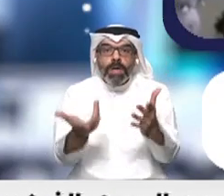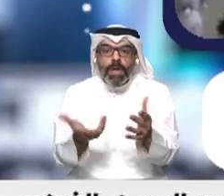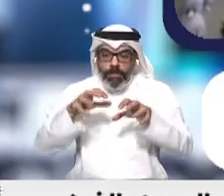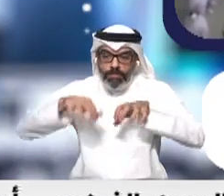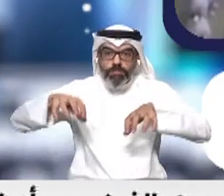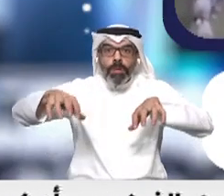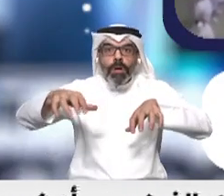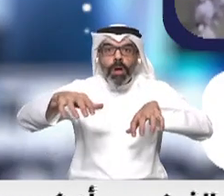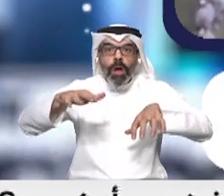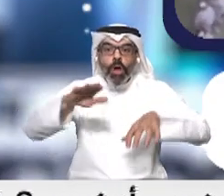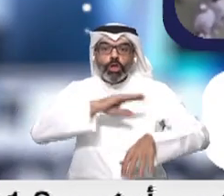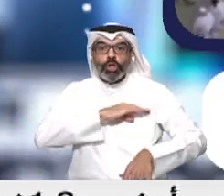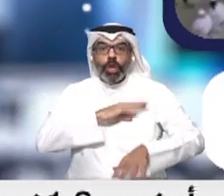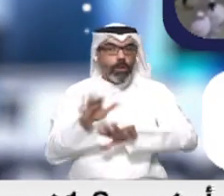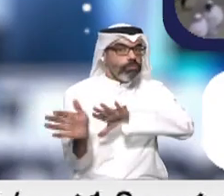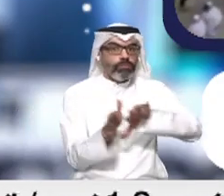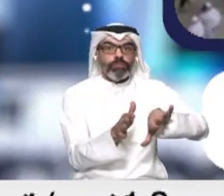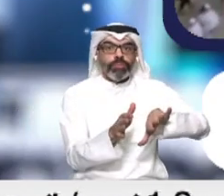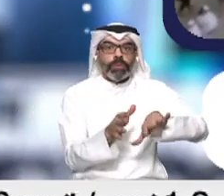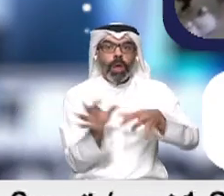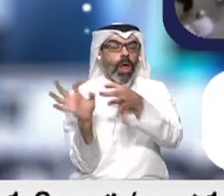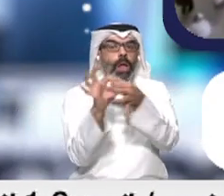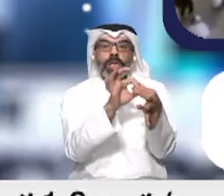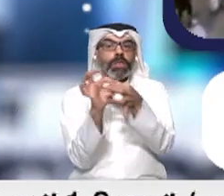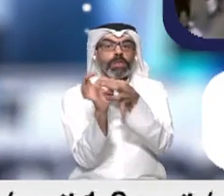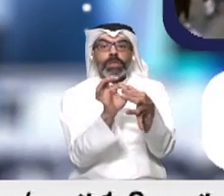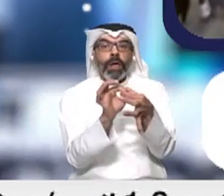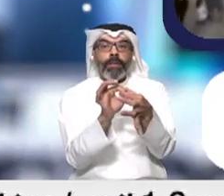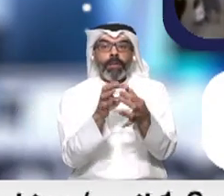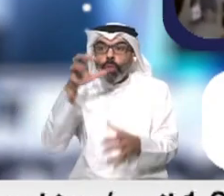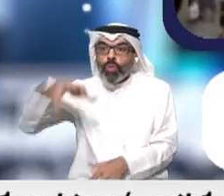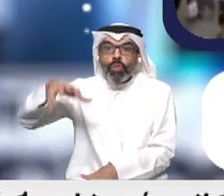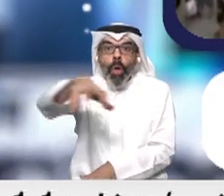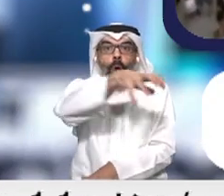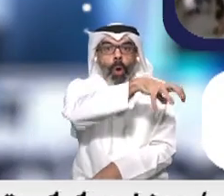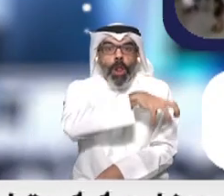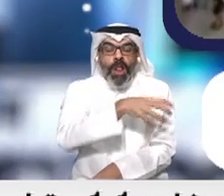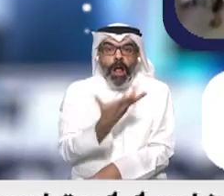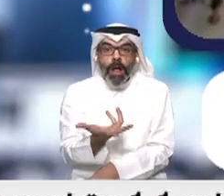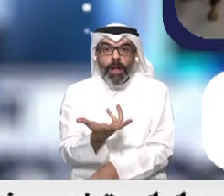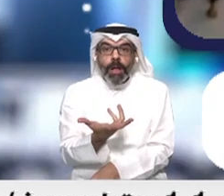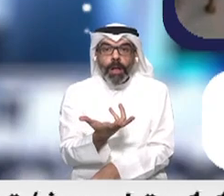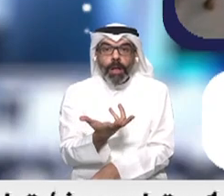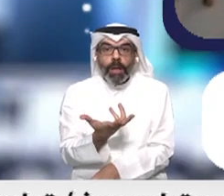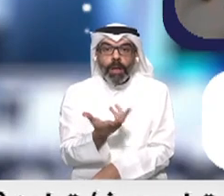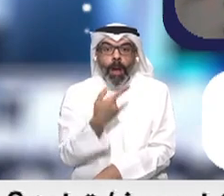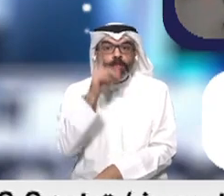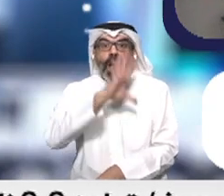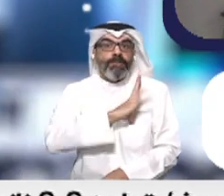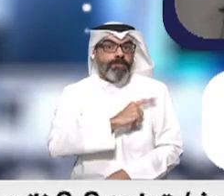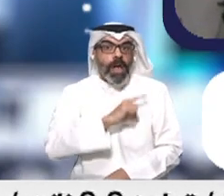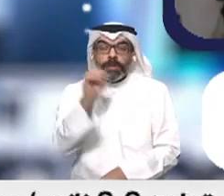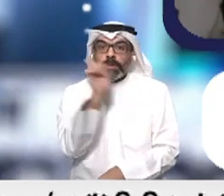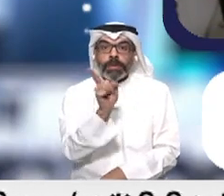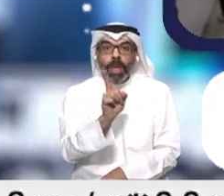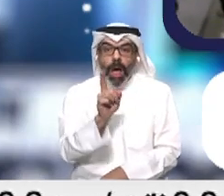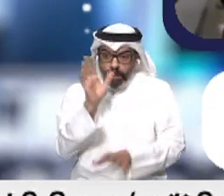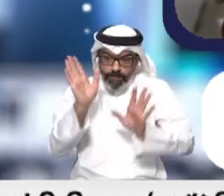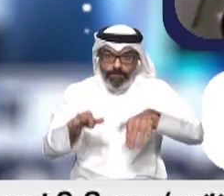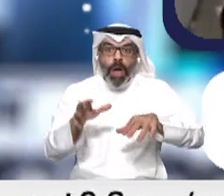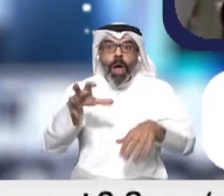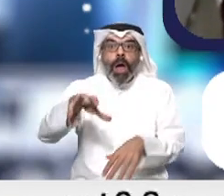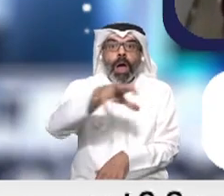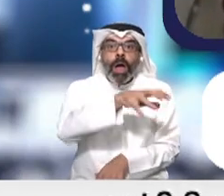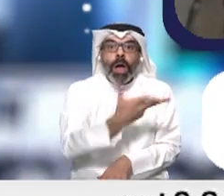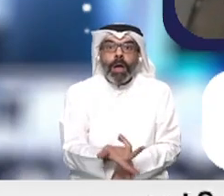وهو اتفاق موقع ما بين يعني دول وليس فصيل فلسطيني. السلطة